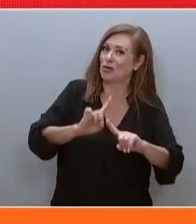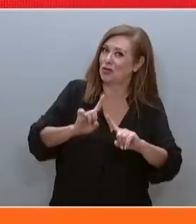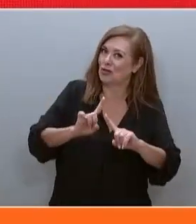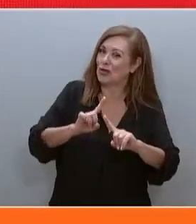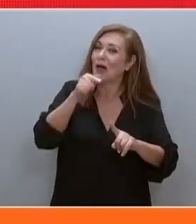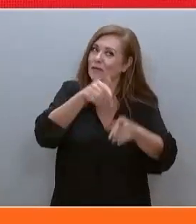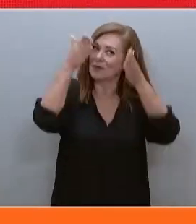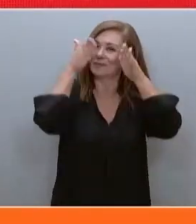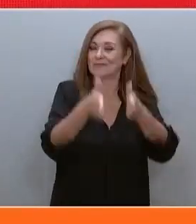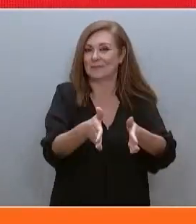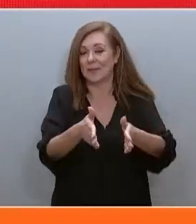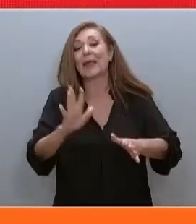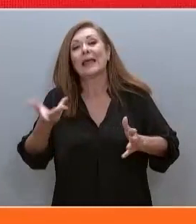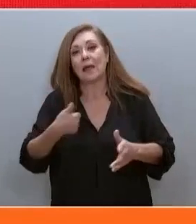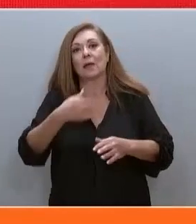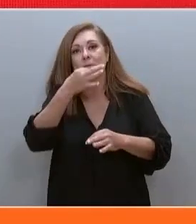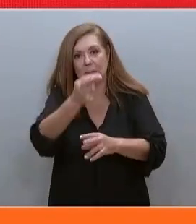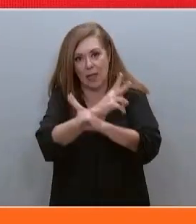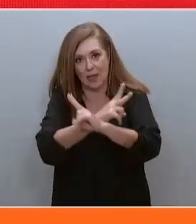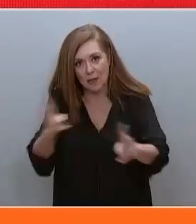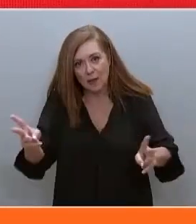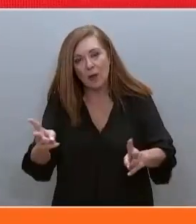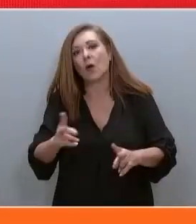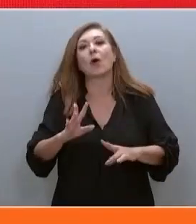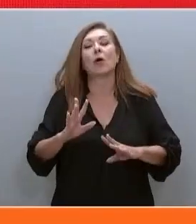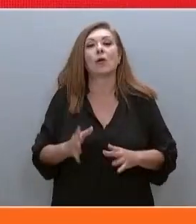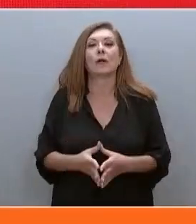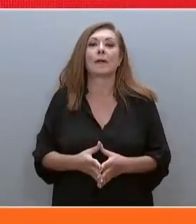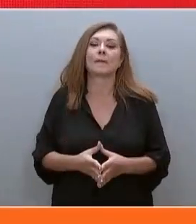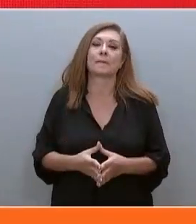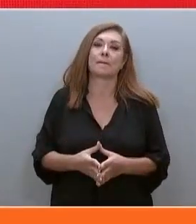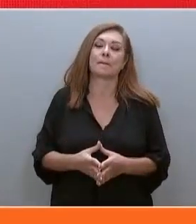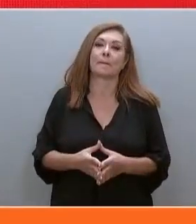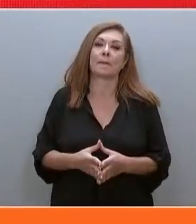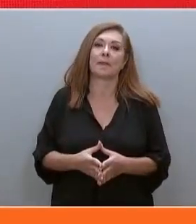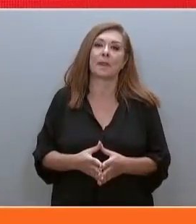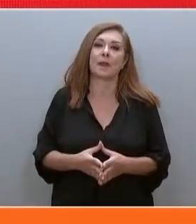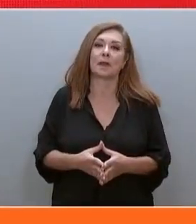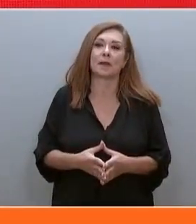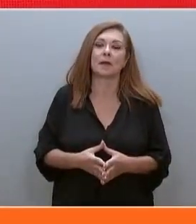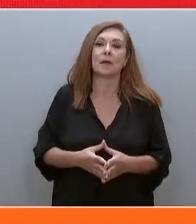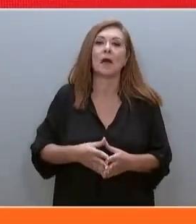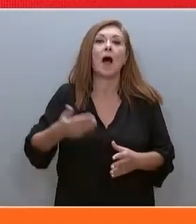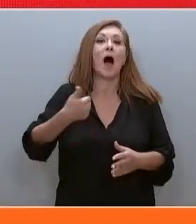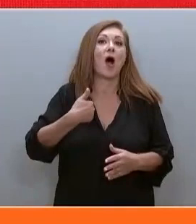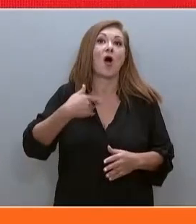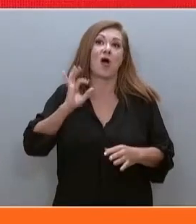Και θέλω επίσης να ξεκαθαρίσω ότι δεν διεκδικούμε να είμαστε μια κυβέρνηση των ηττημένων.